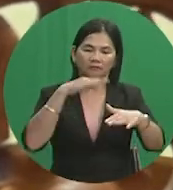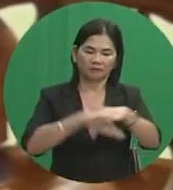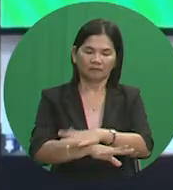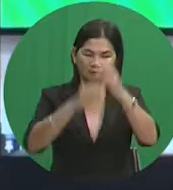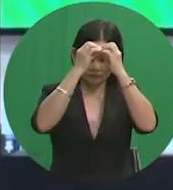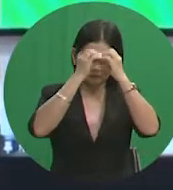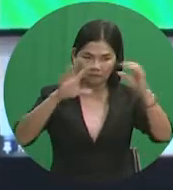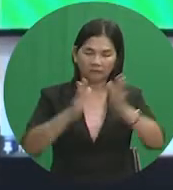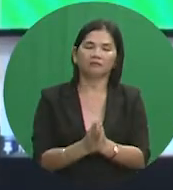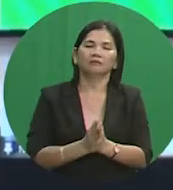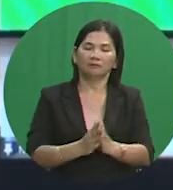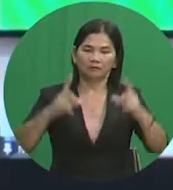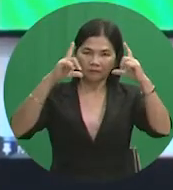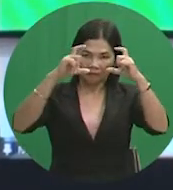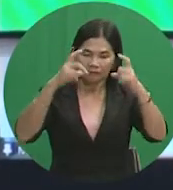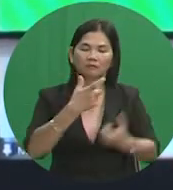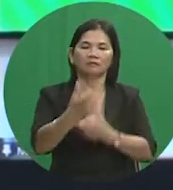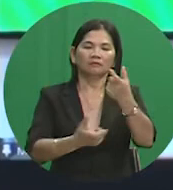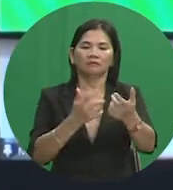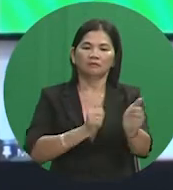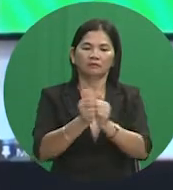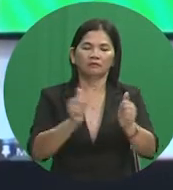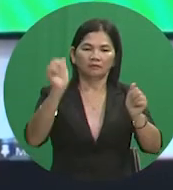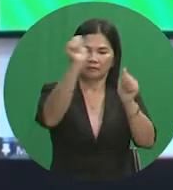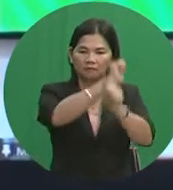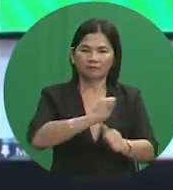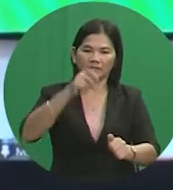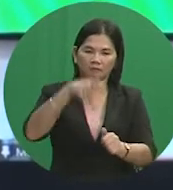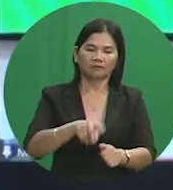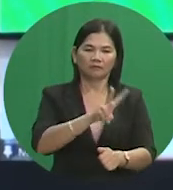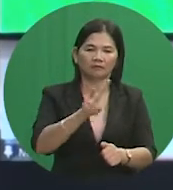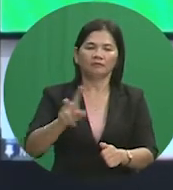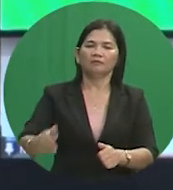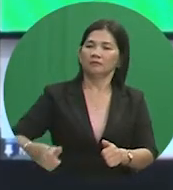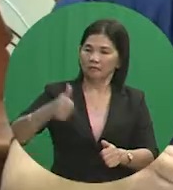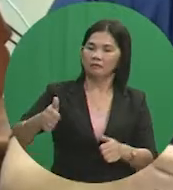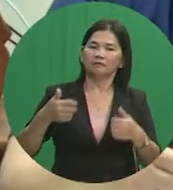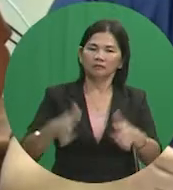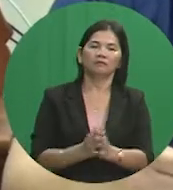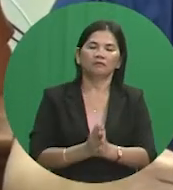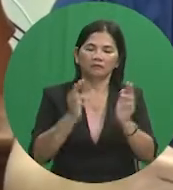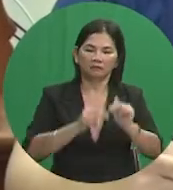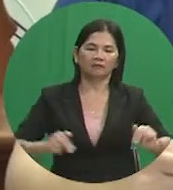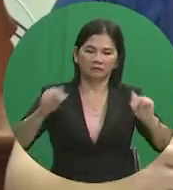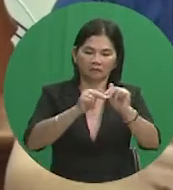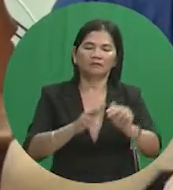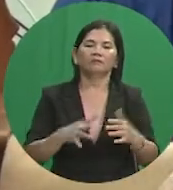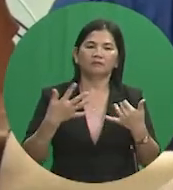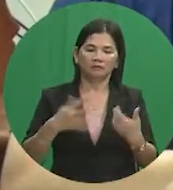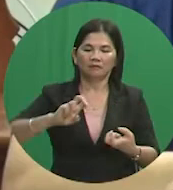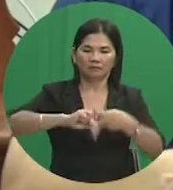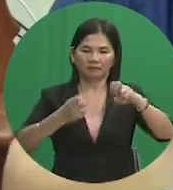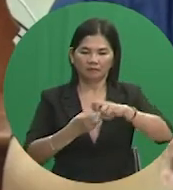ព័ត៌មាននិងផ្ដិតយករូបភាពពីដំណើរការប្រកួតកីឡាស៊ីហ្គេមឆ្នាំ2023បានល្អនិងគ្រប់ទិដ្ឋភាពដែលបញ្ហានេះ